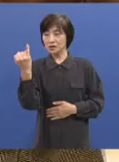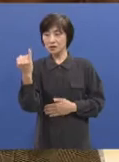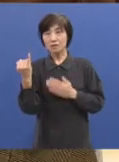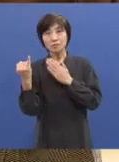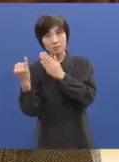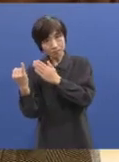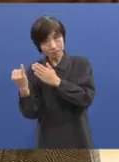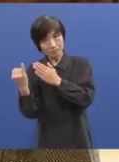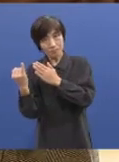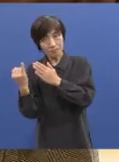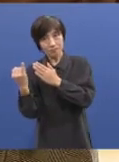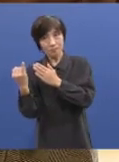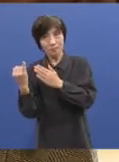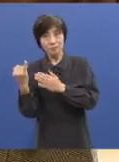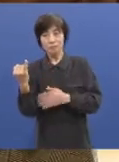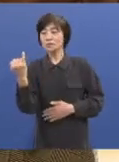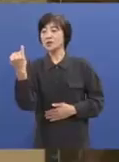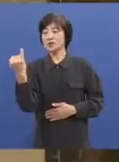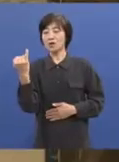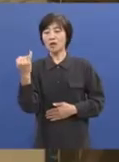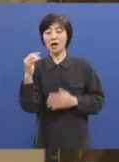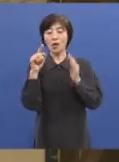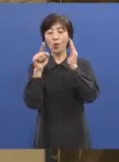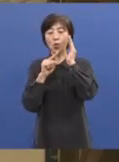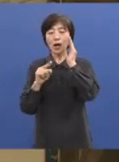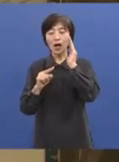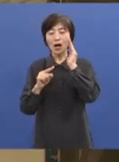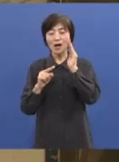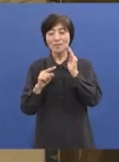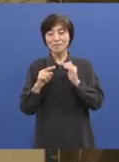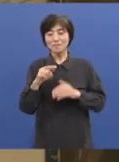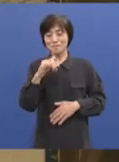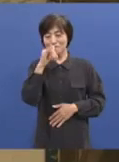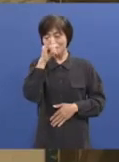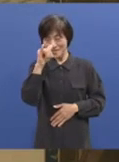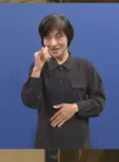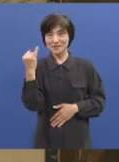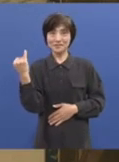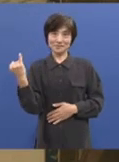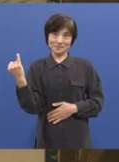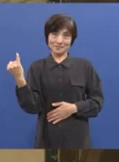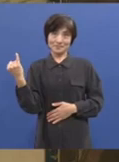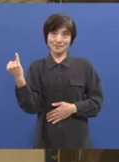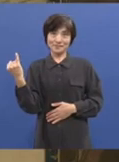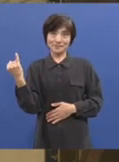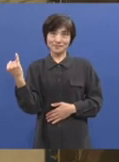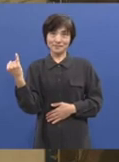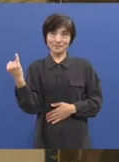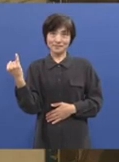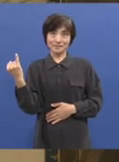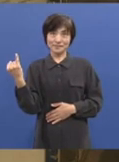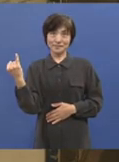は い、 まあ、伊勢はあのそういうふうに歌を呼ぶっていうのにはもうあの最たけた人だと言われてますから、うん、